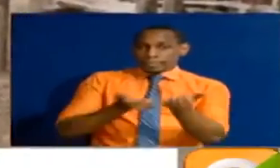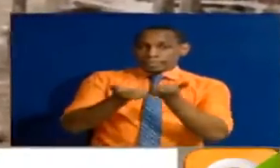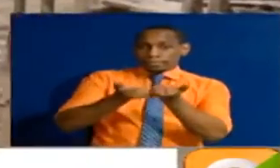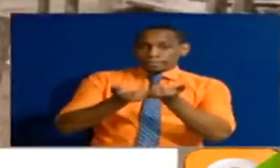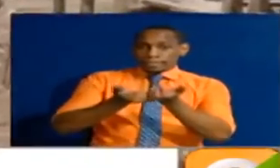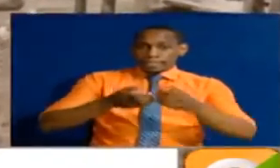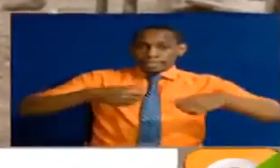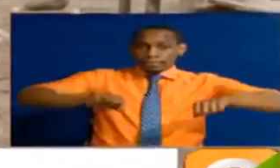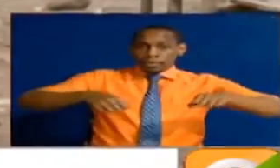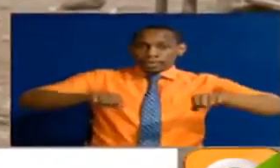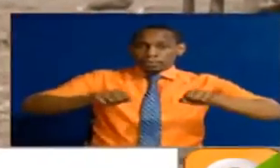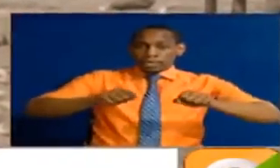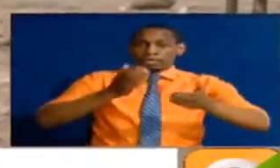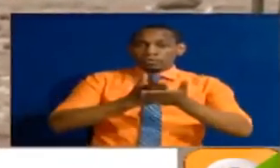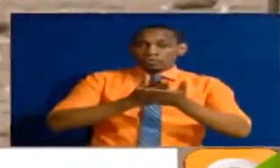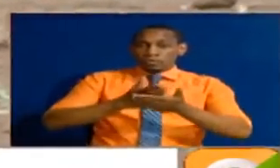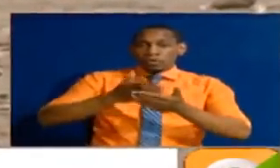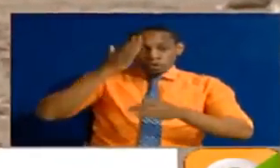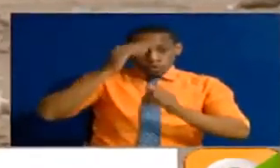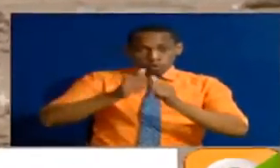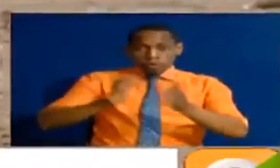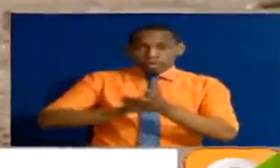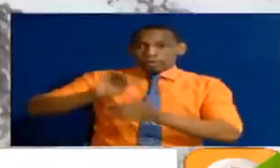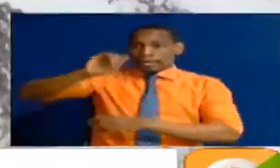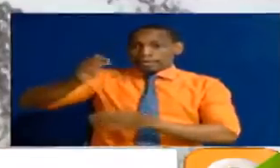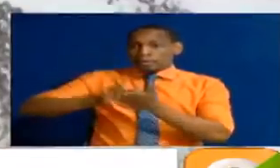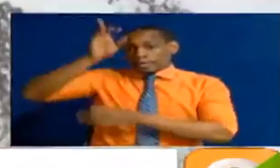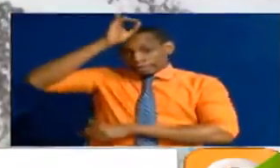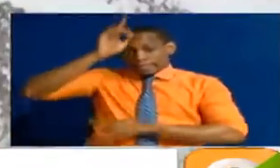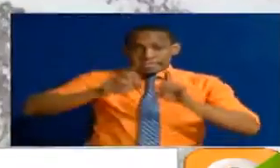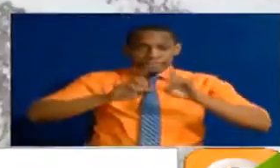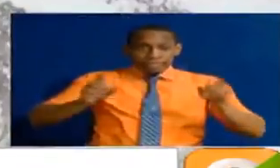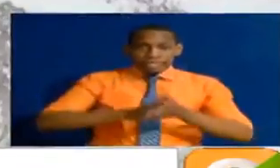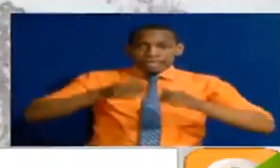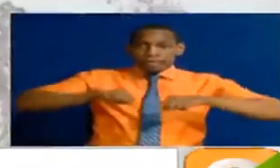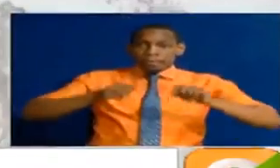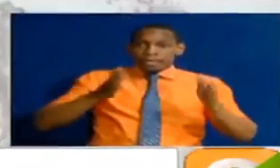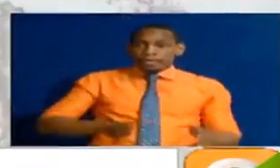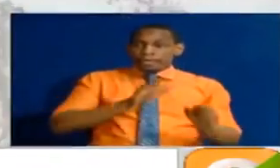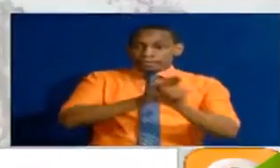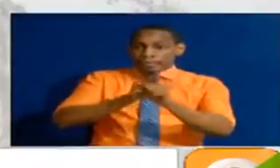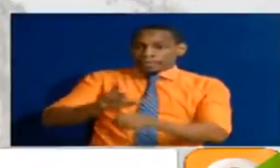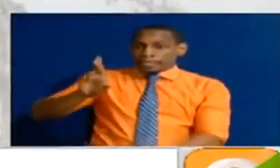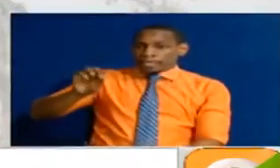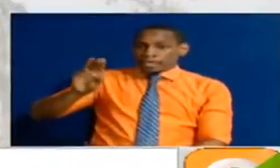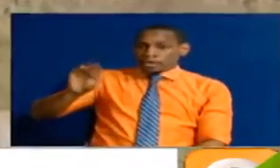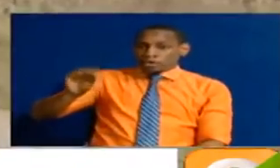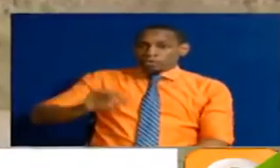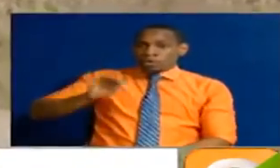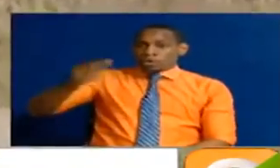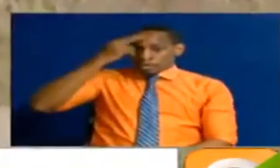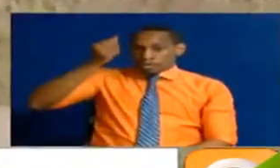Biashara ya uchukuzi wa bodaboda ni maarufu sana katika miji na vijiji. Hata hivyo, wanabodaboda wengi wa Rombo kaunti ya